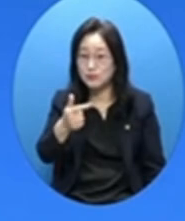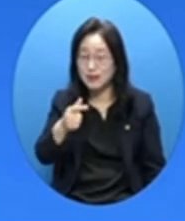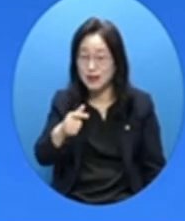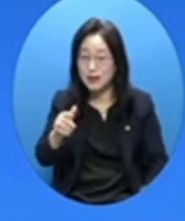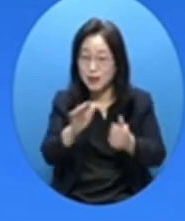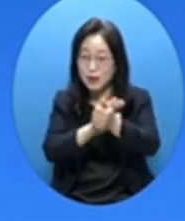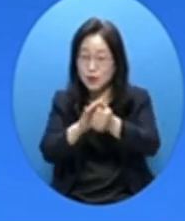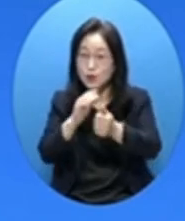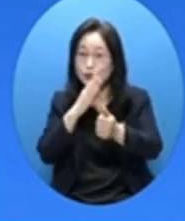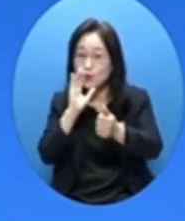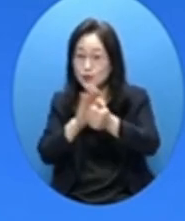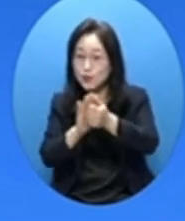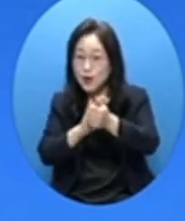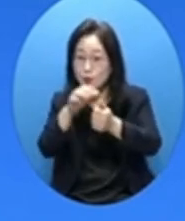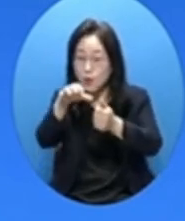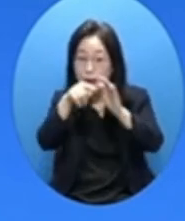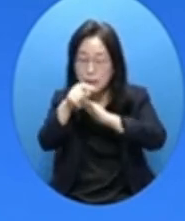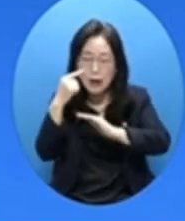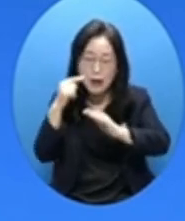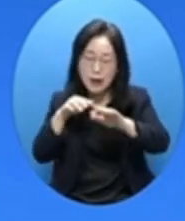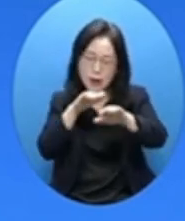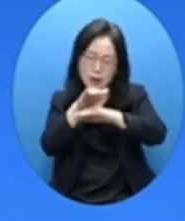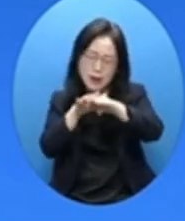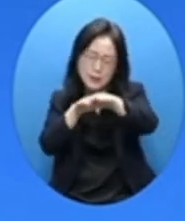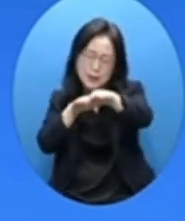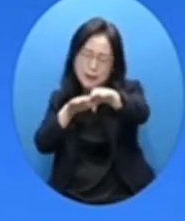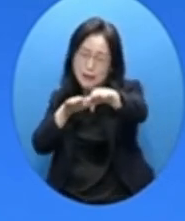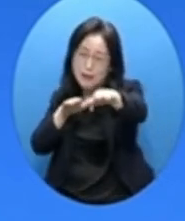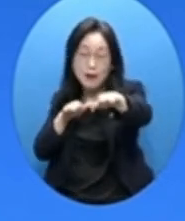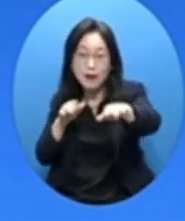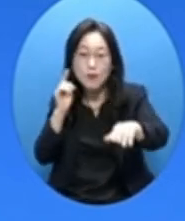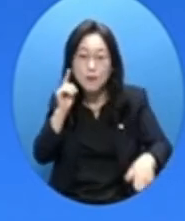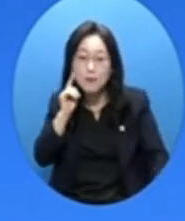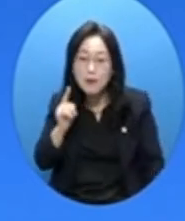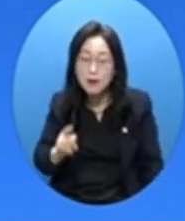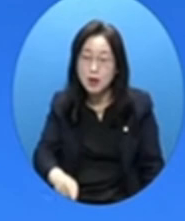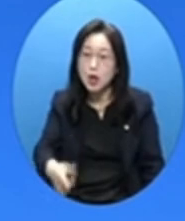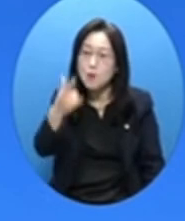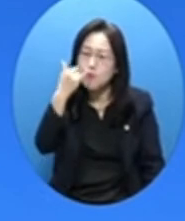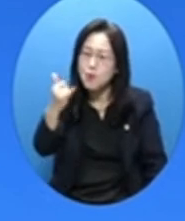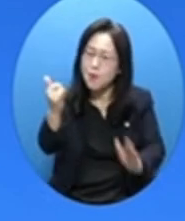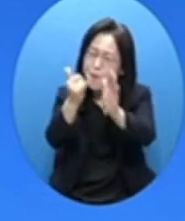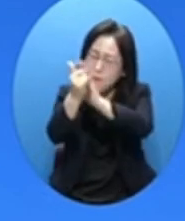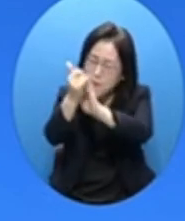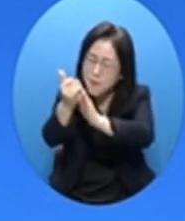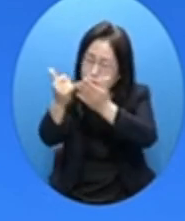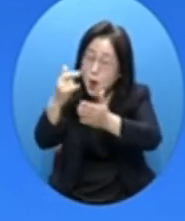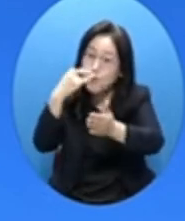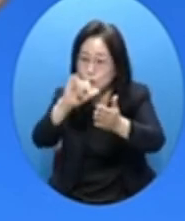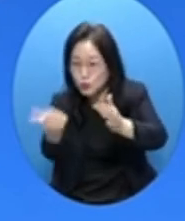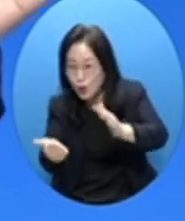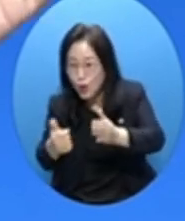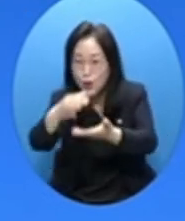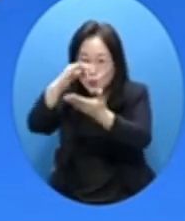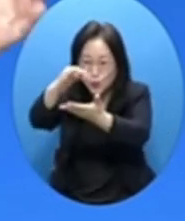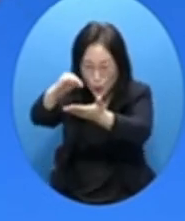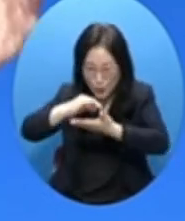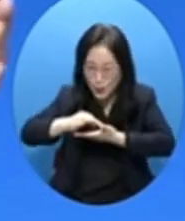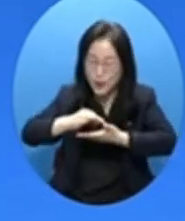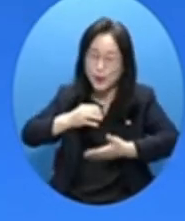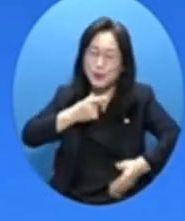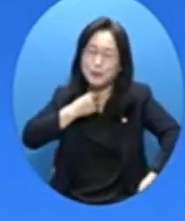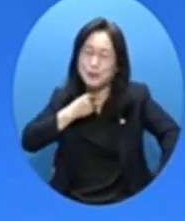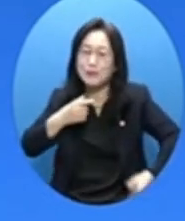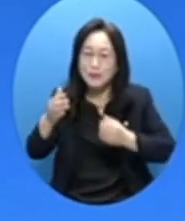잘 보이려고 부모님한테 잘 보여야 유산이라도 크게 뛰어줄까 해서 평소에 잘 하시길 바랍니다